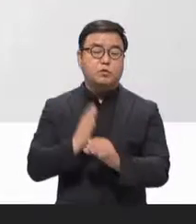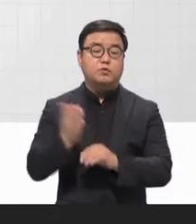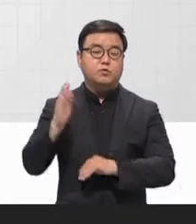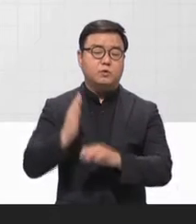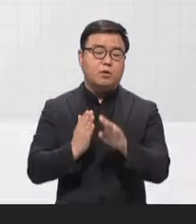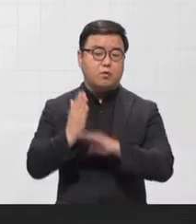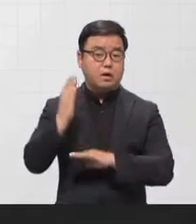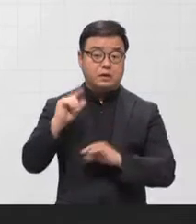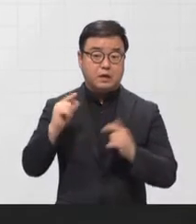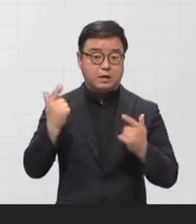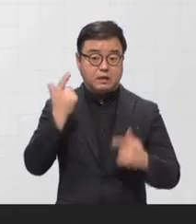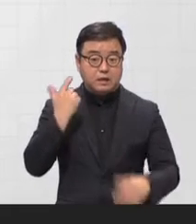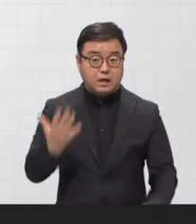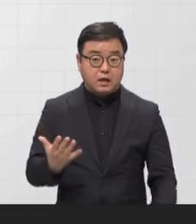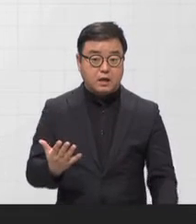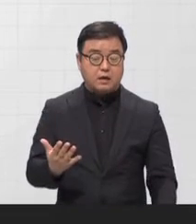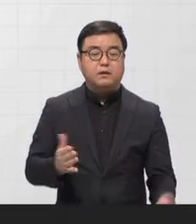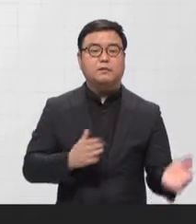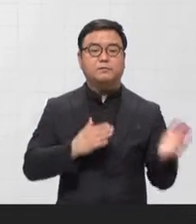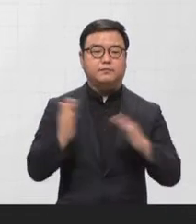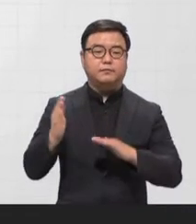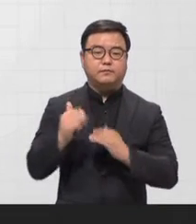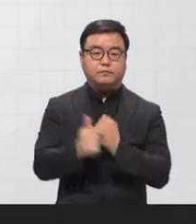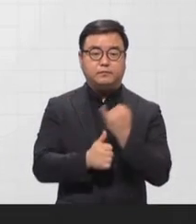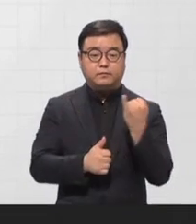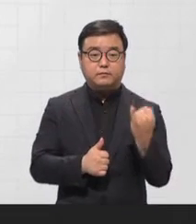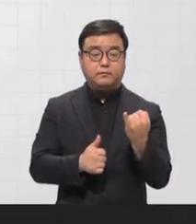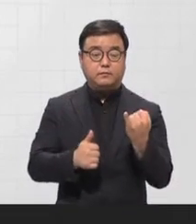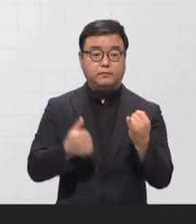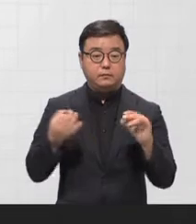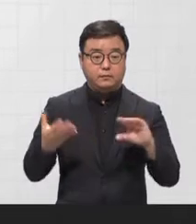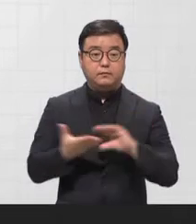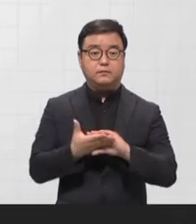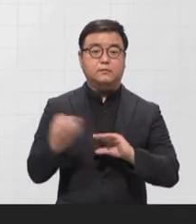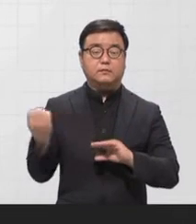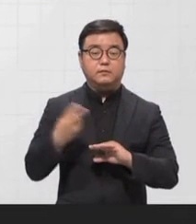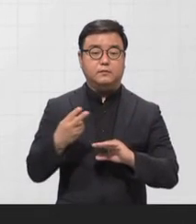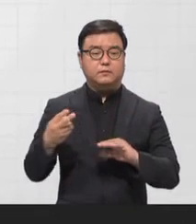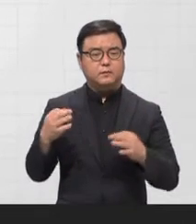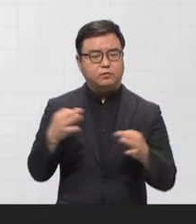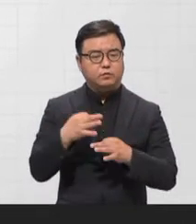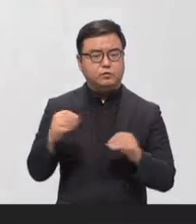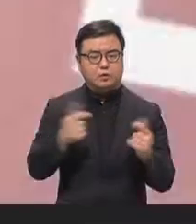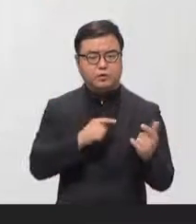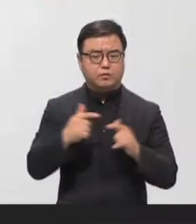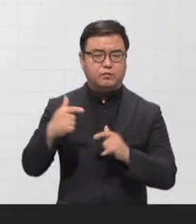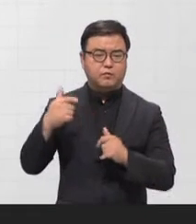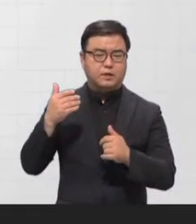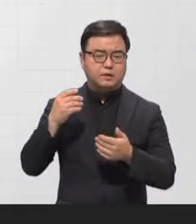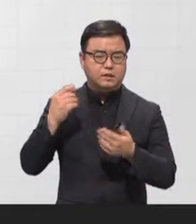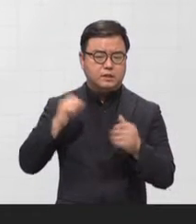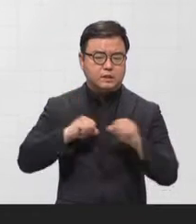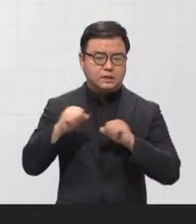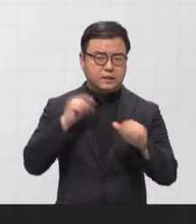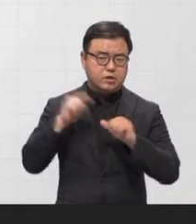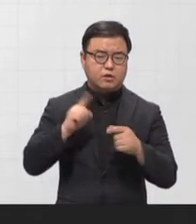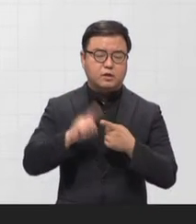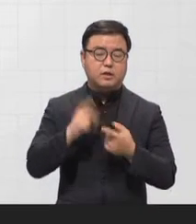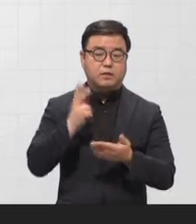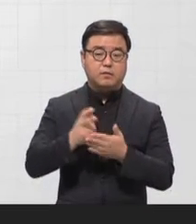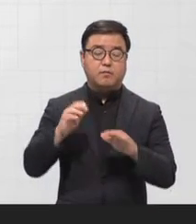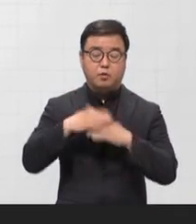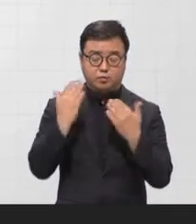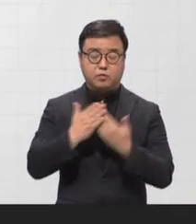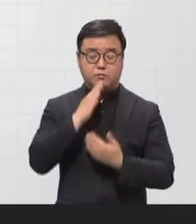우 헌재는 배우자와 관련된 조항이나 제한금액 등을 시행령의 위임한 조항 등 나머지 쟁점들에 대해서도 합한 결정을